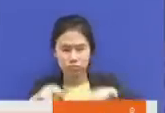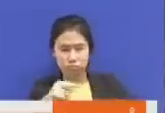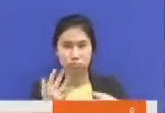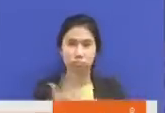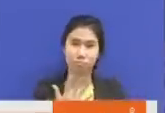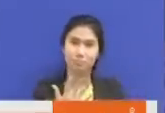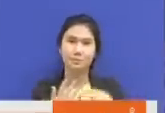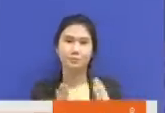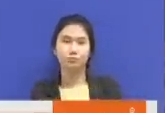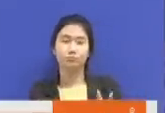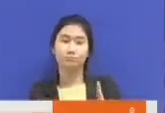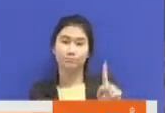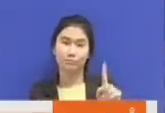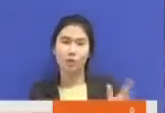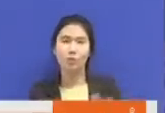อาชาม